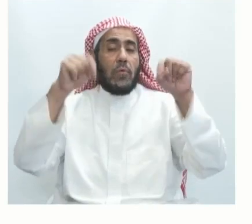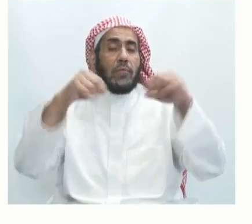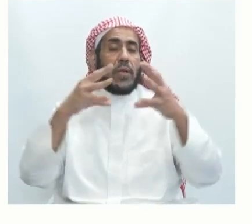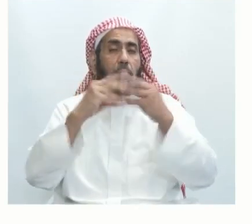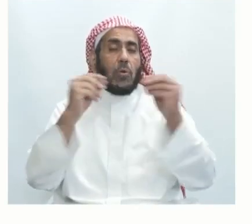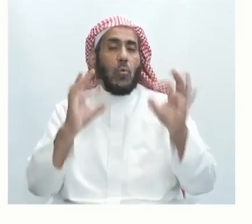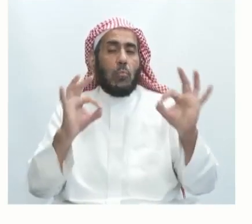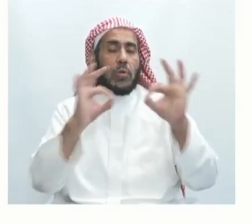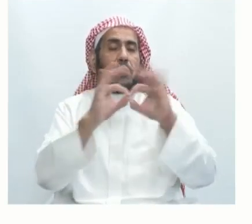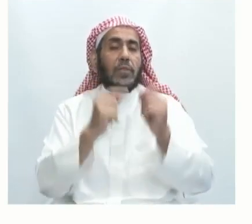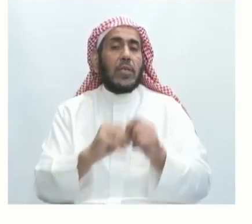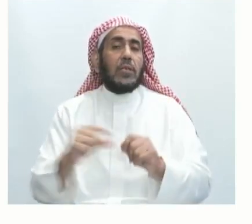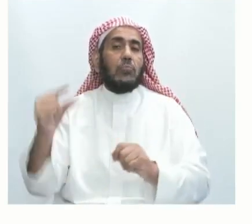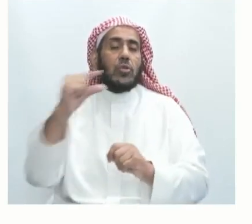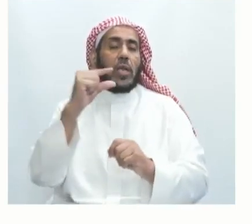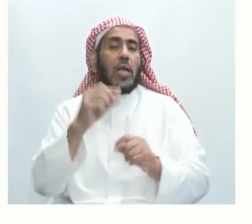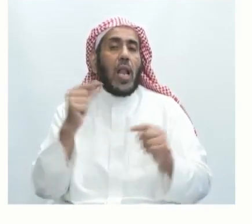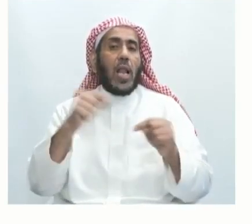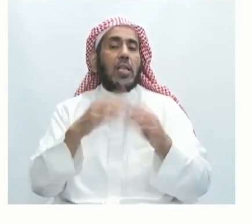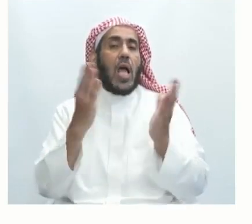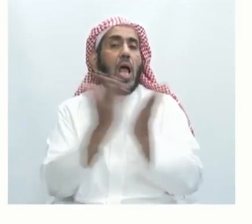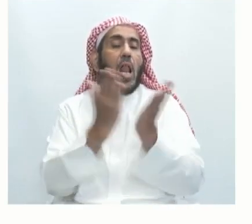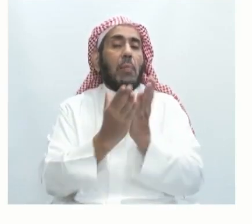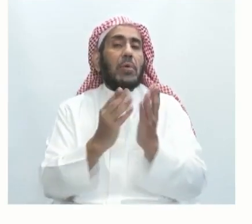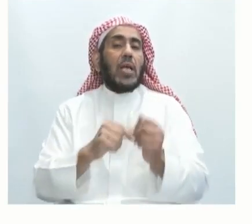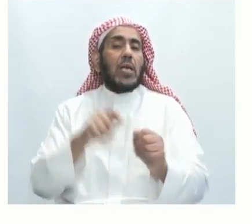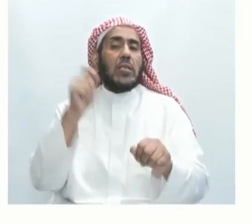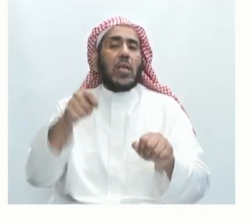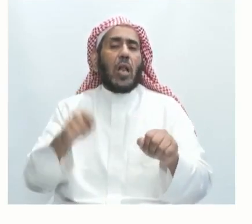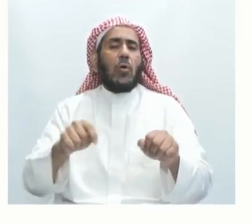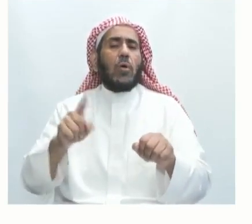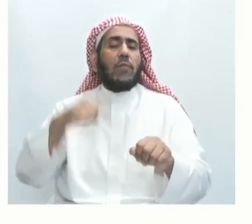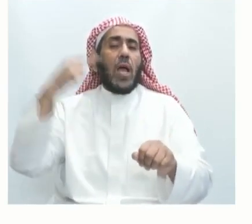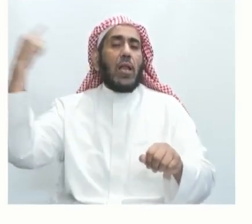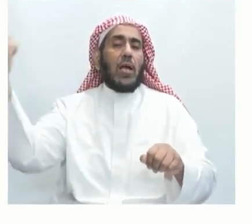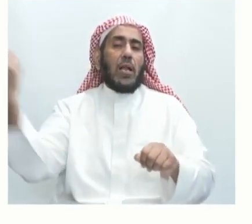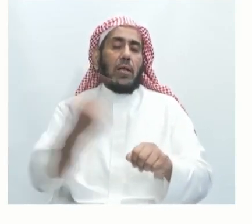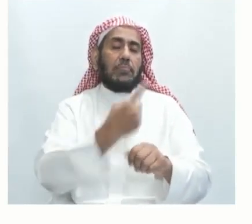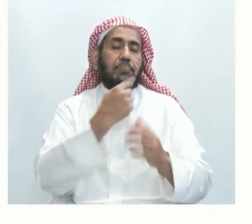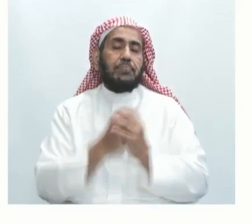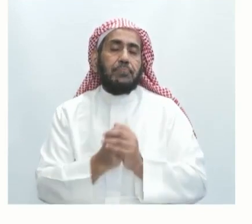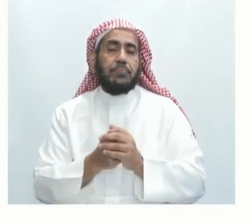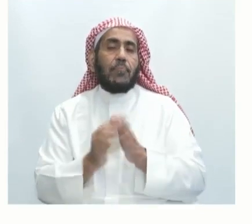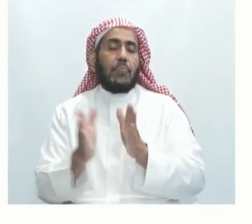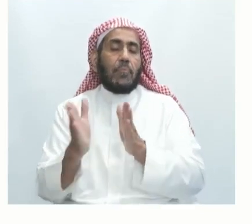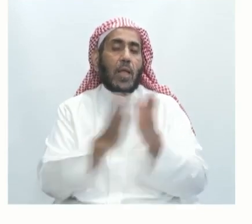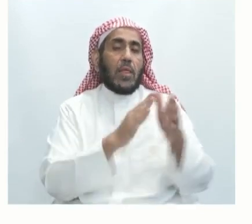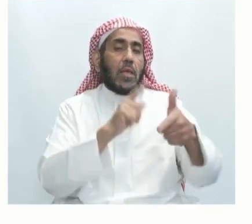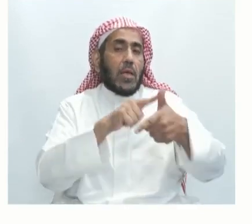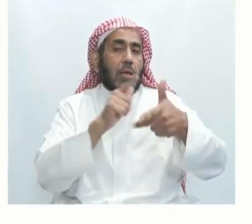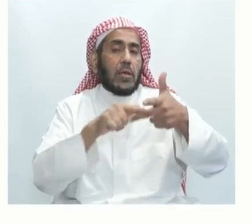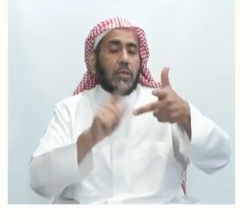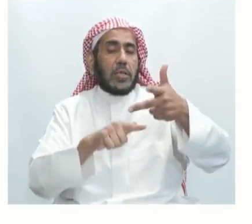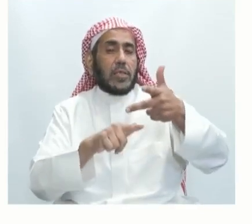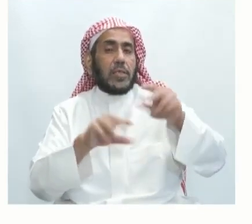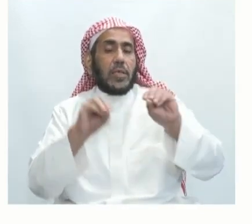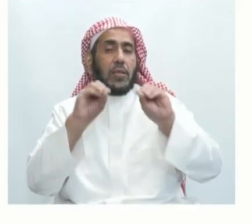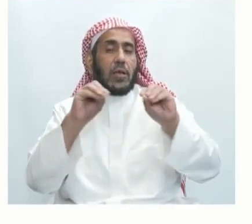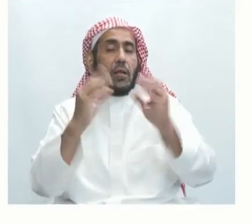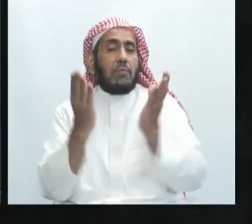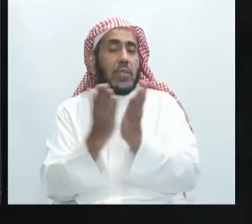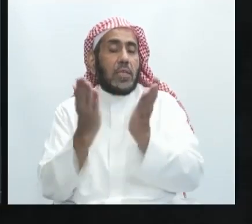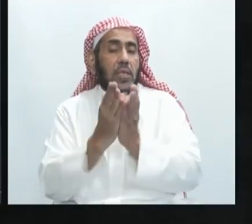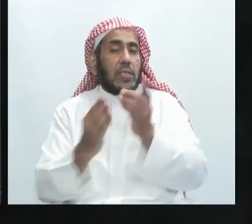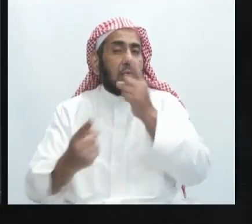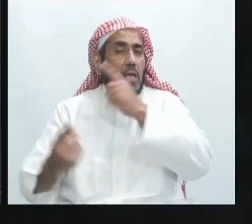ومتسق في المصطلح لدى المدارس القانونيه في انحاء في انحاء العالم هذه الاوجه الثلاثه قد ذكرناها في